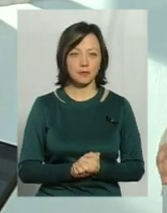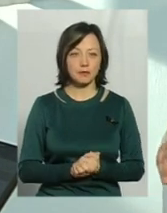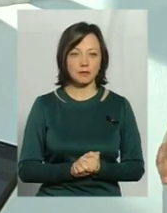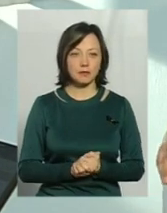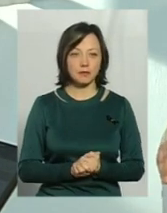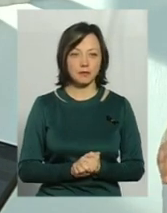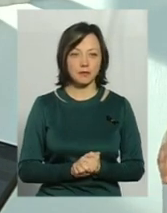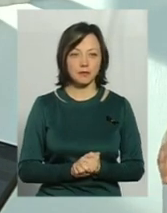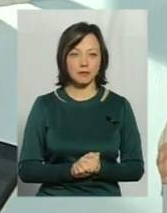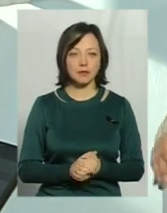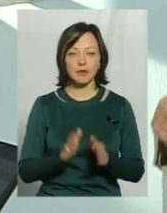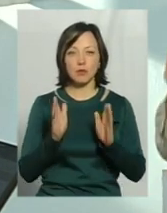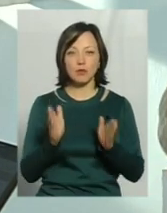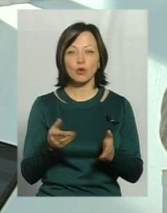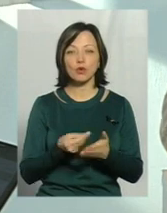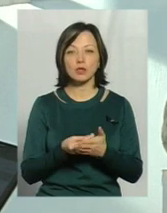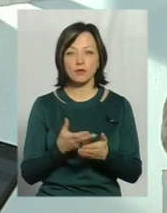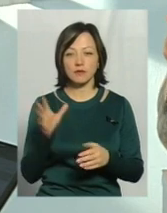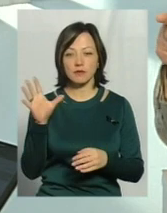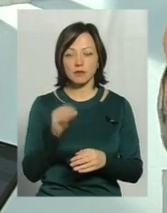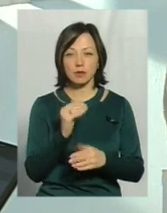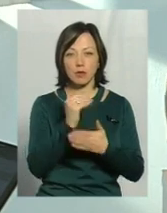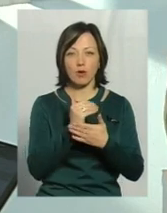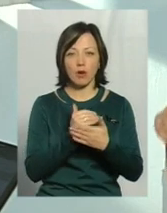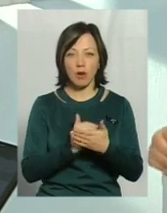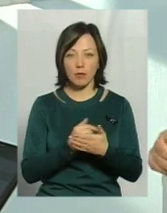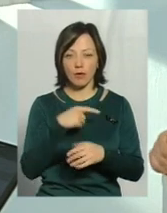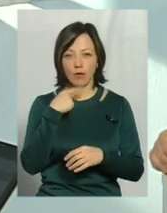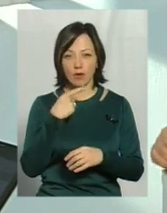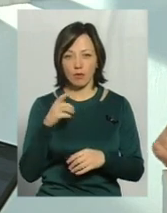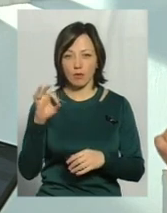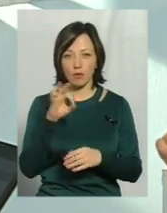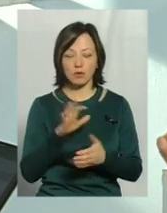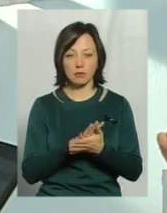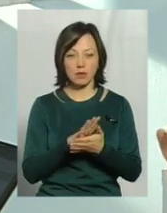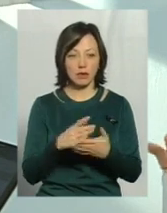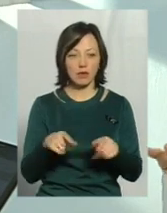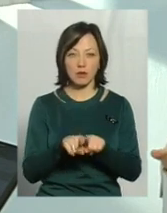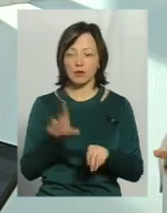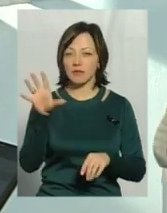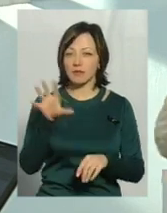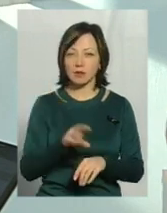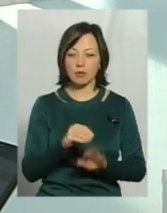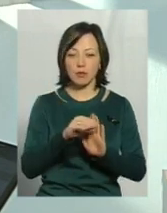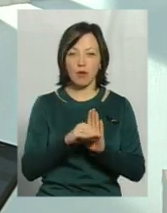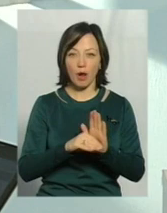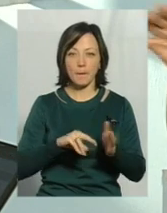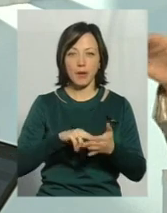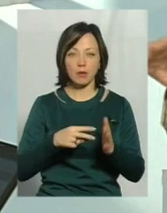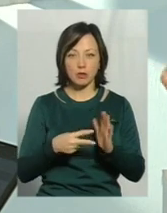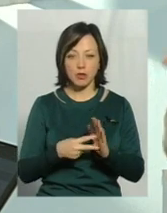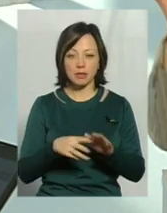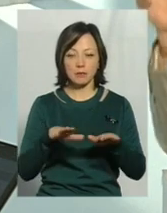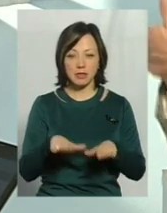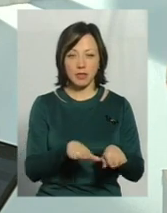Це будуть оцінювати оці всі програми, про яку я говорив, про сміття також. Всі програми, які передбачаються на